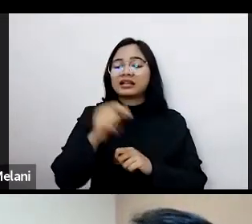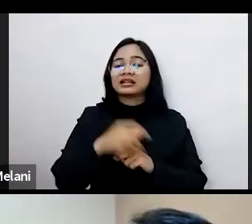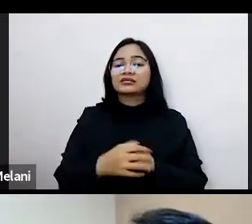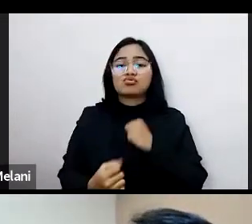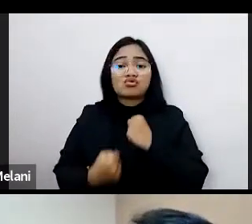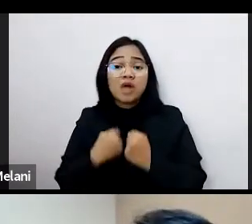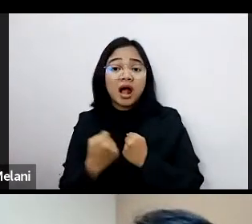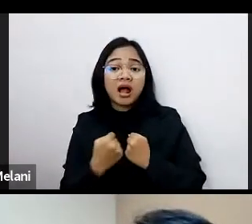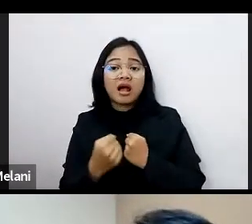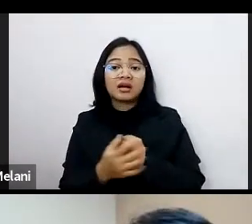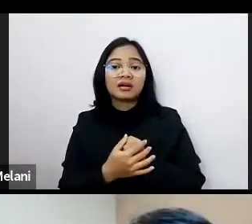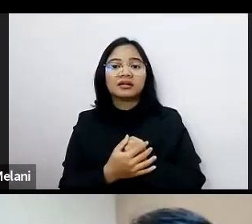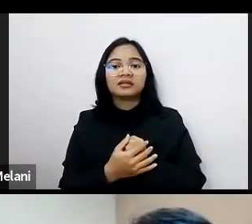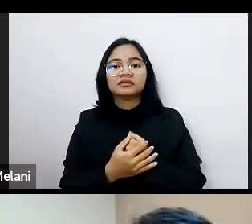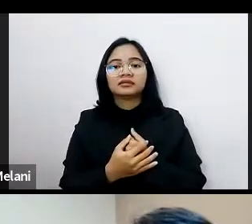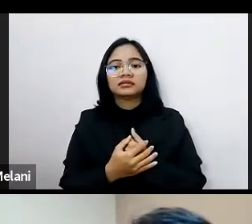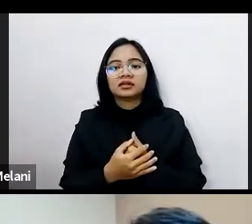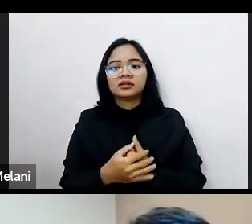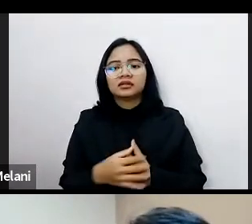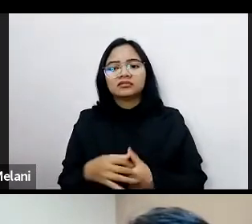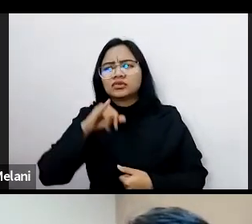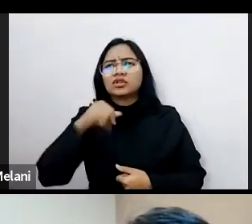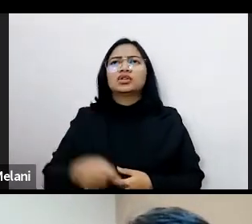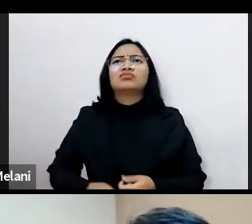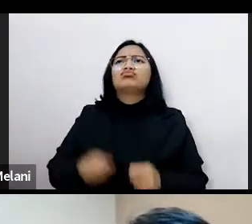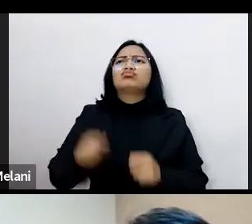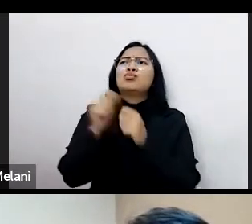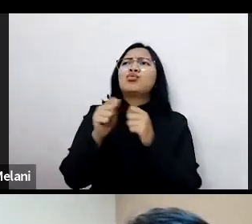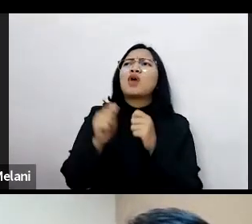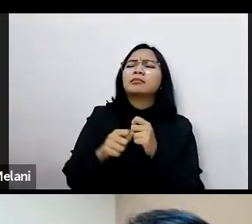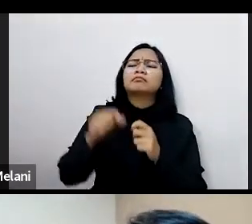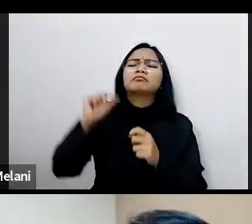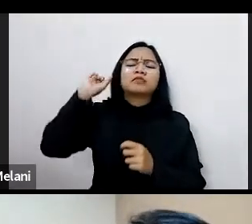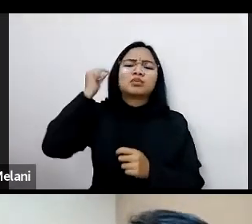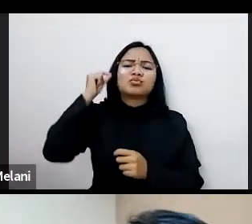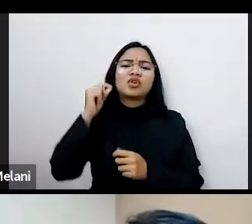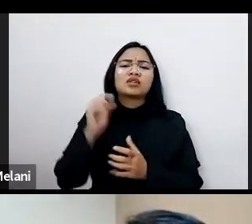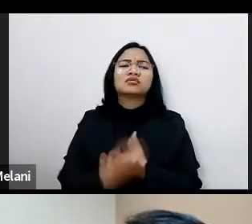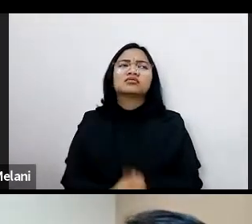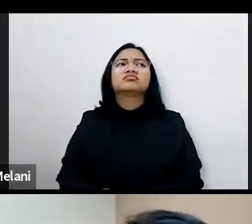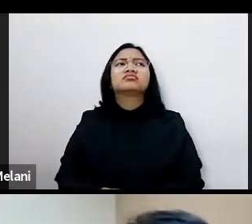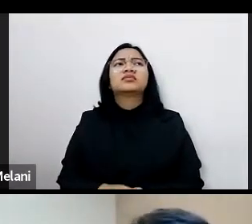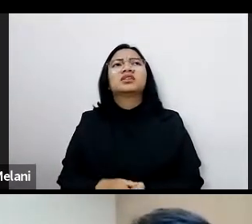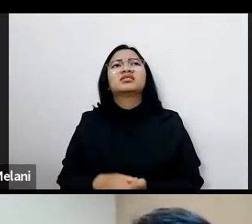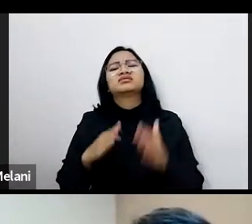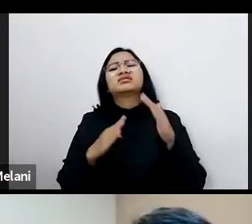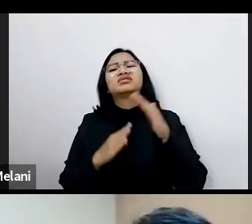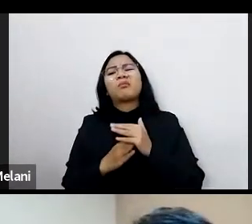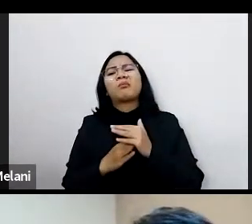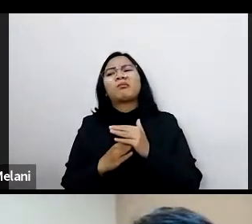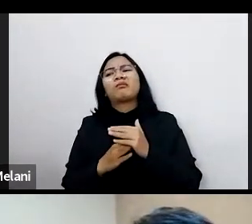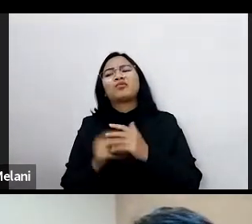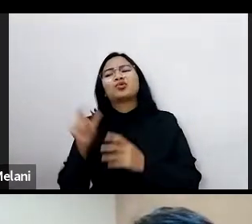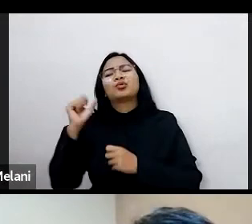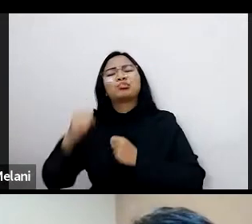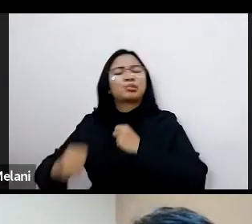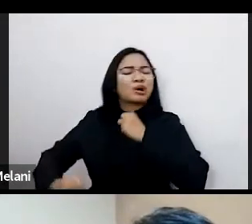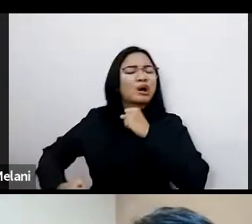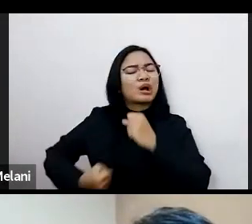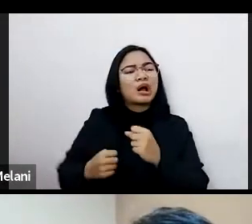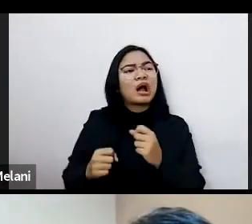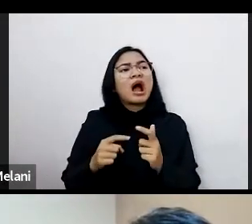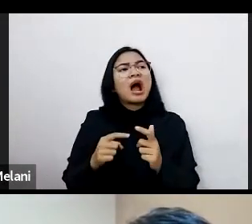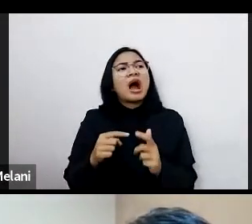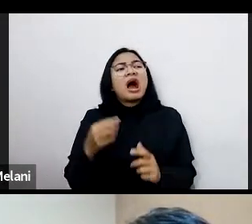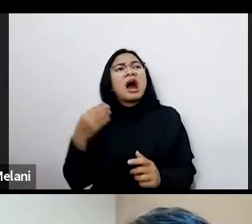perempuan akademisi mengurungkan niat untuk bergerak. Ada juga yang terpaksa menduduki jabatan tertentu yang diberikan, mengundurkan diri karena